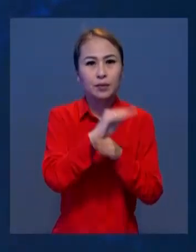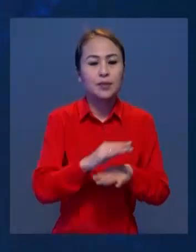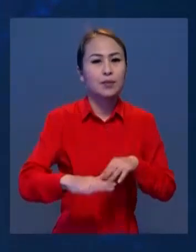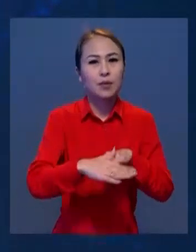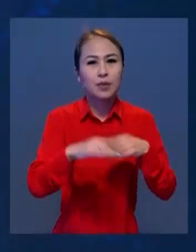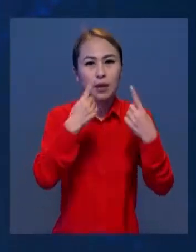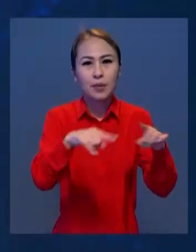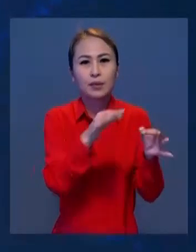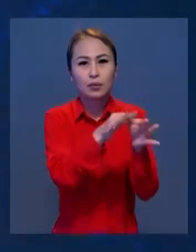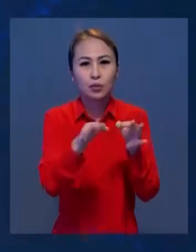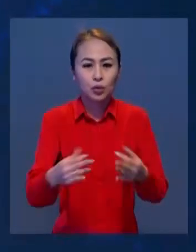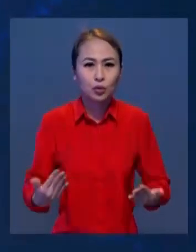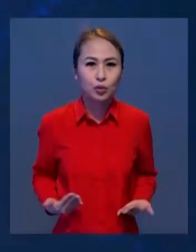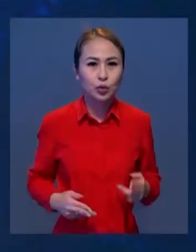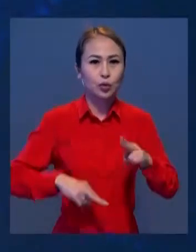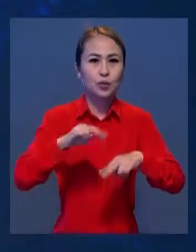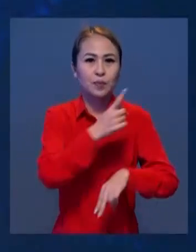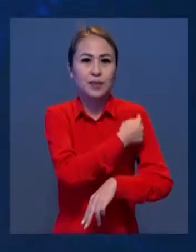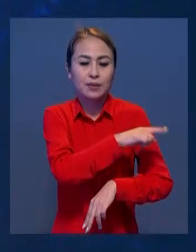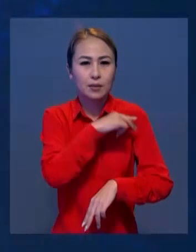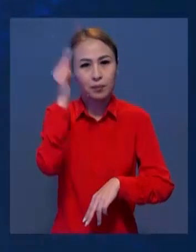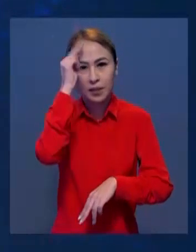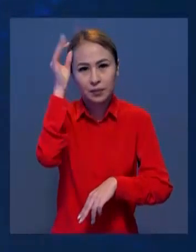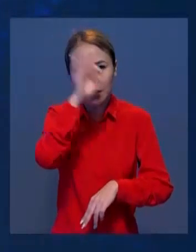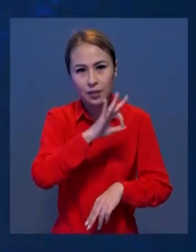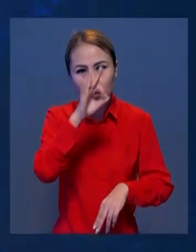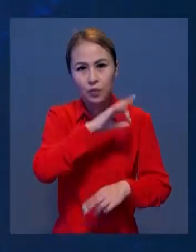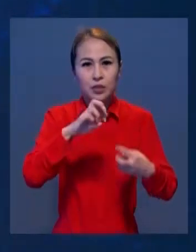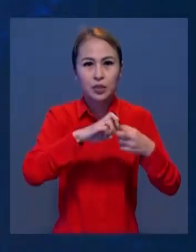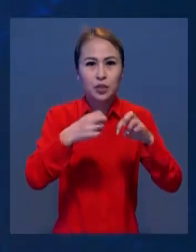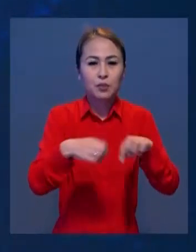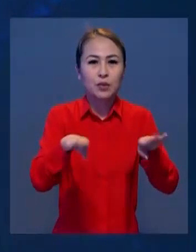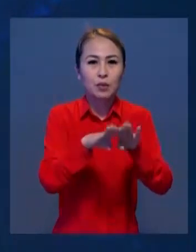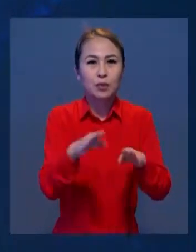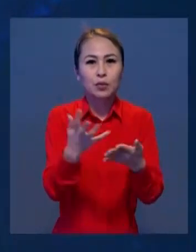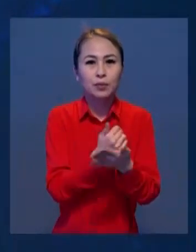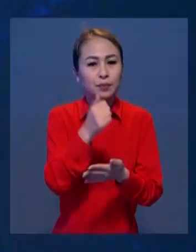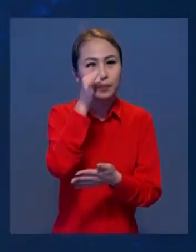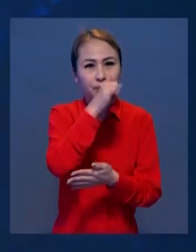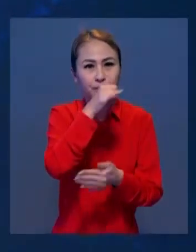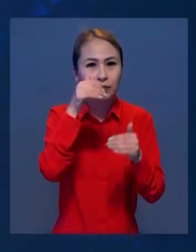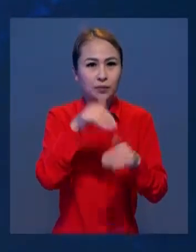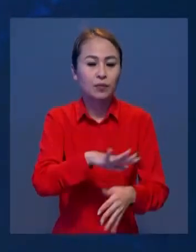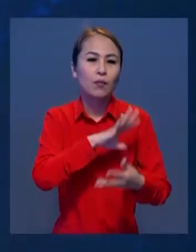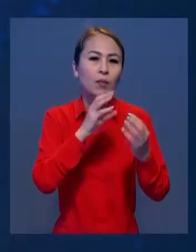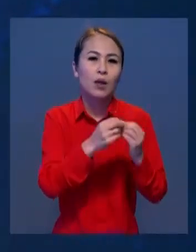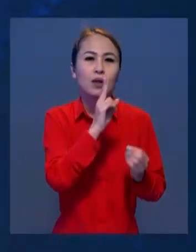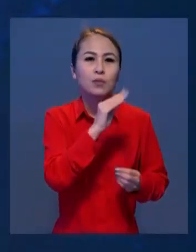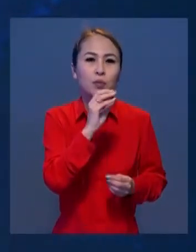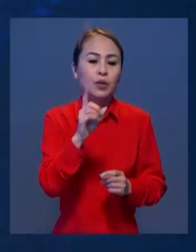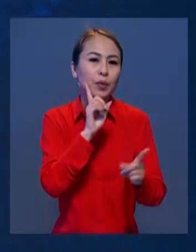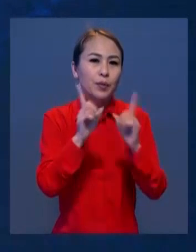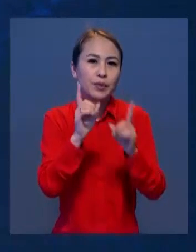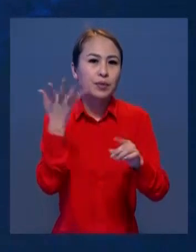емес, еліміздің өзге аймақтарында да тұрғын үй құрылысы, медицина, білім мәселесі оң шешімін таппай тұр. Үкіметтің кеңейтілген отырысында